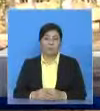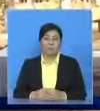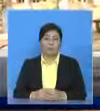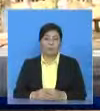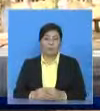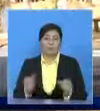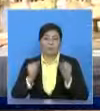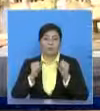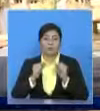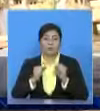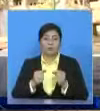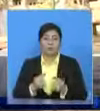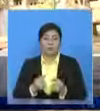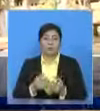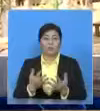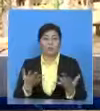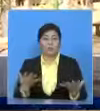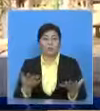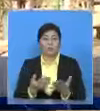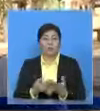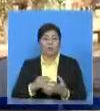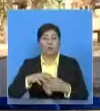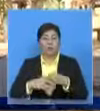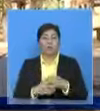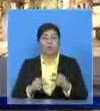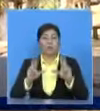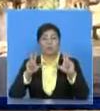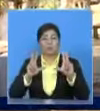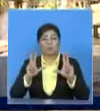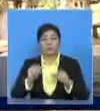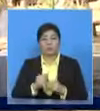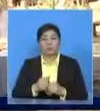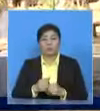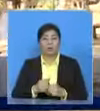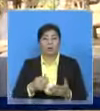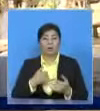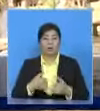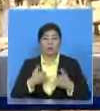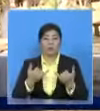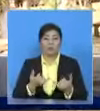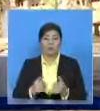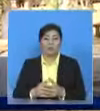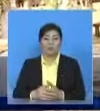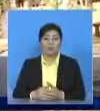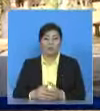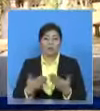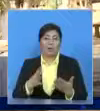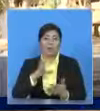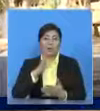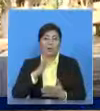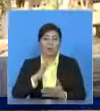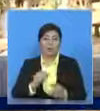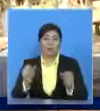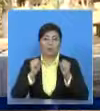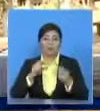спорт түрлерінен күреске икемделген, волейбол, баскетбол ойындарына икемделген, жалпы қазіргі кездегі